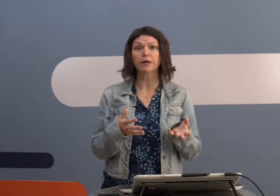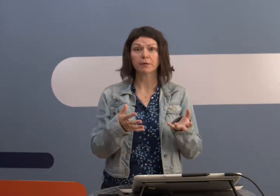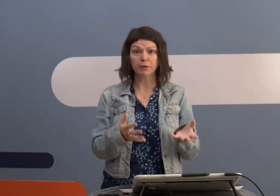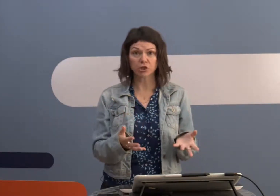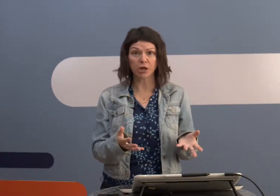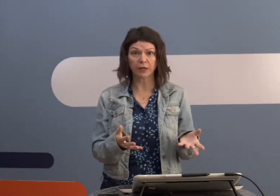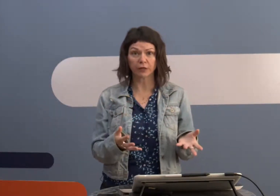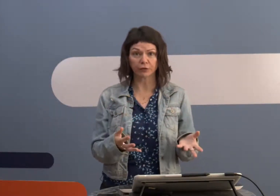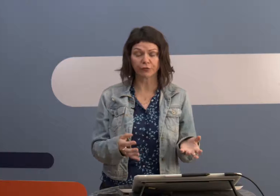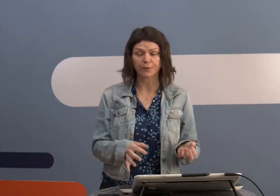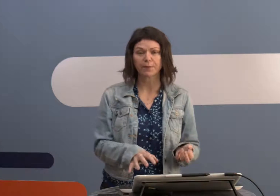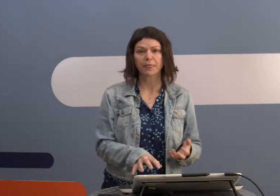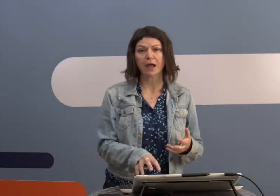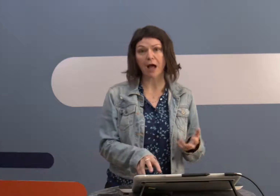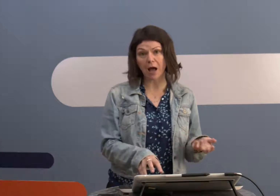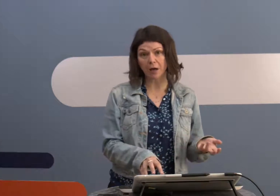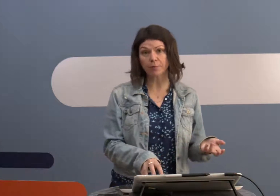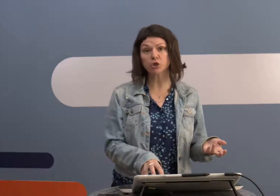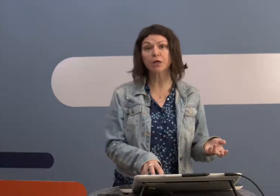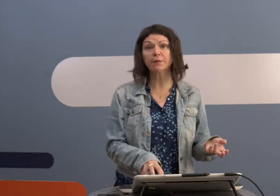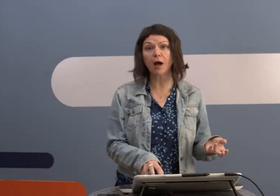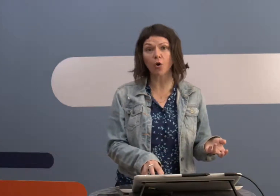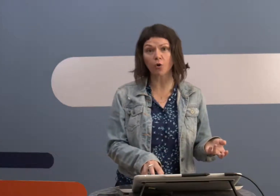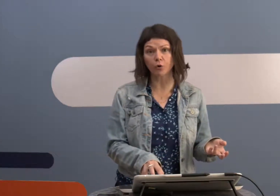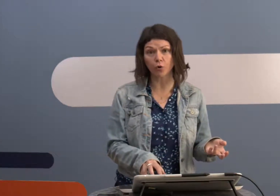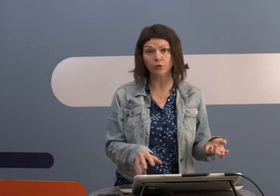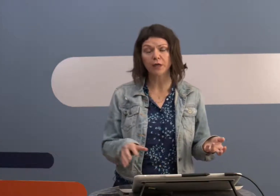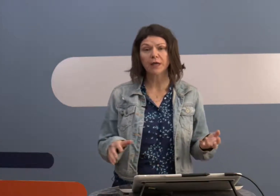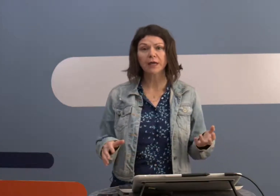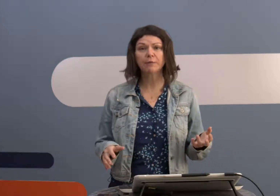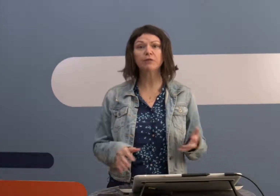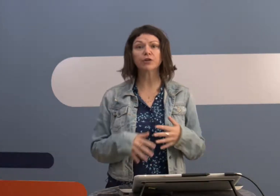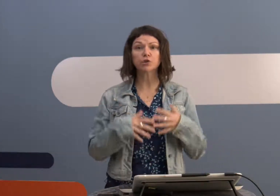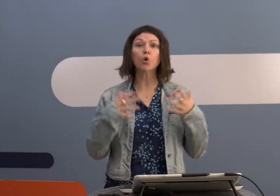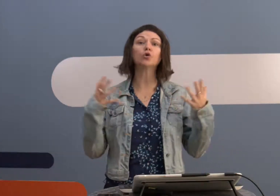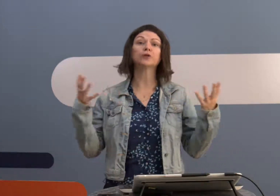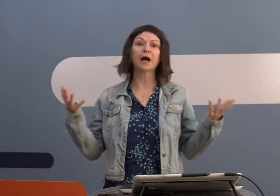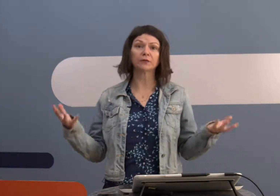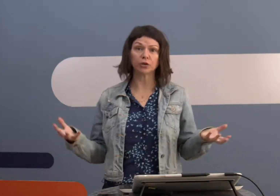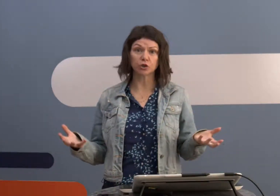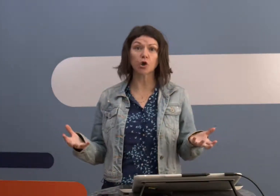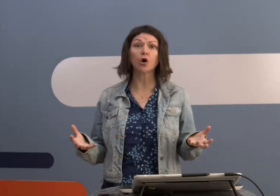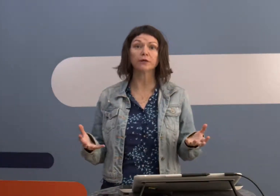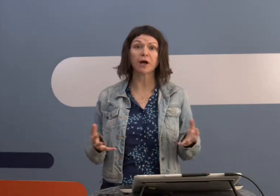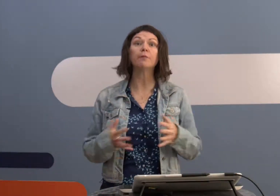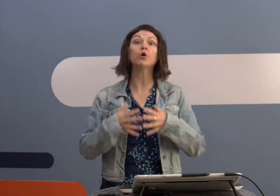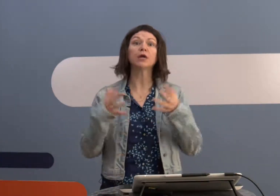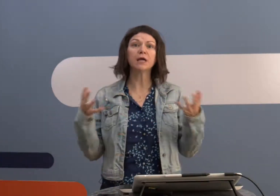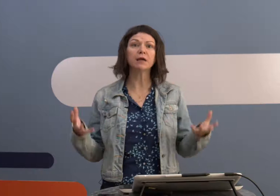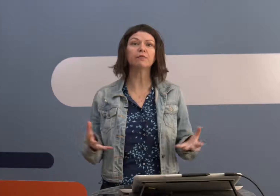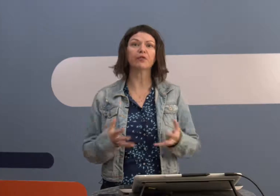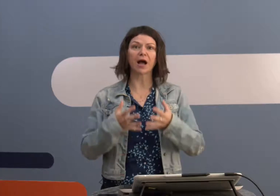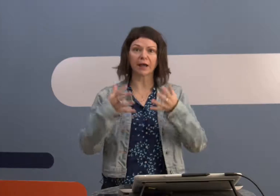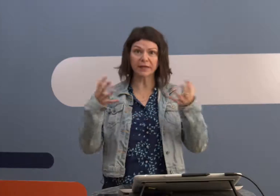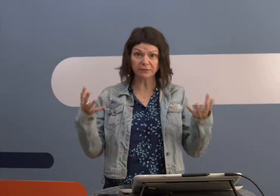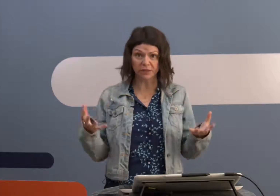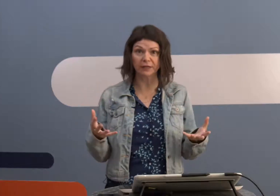רואים, בשקף. אך בשנים האחרונות, עם היווצרות התקשורת,